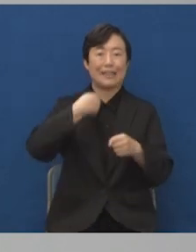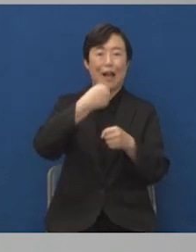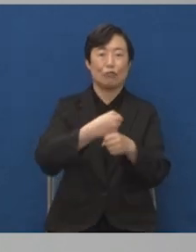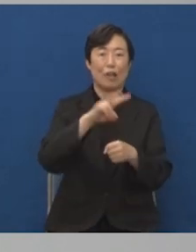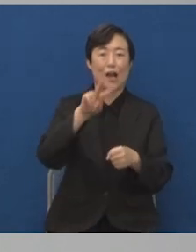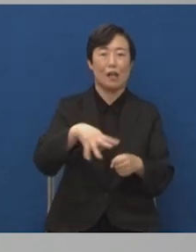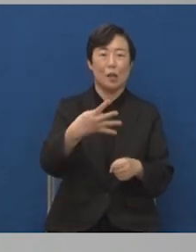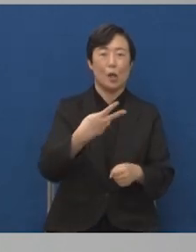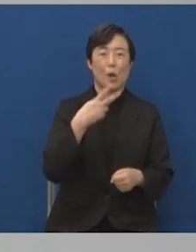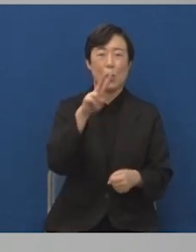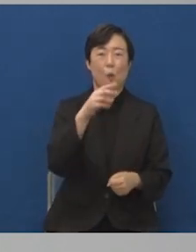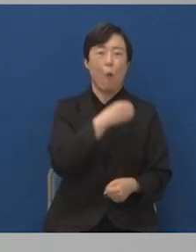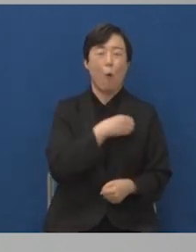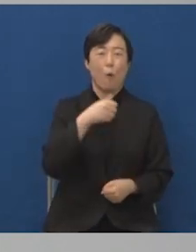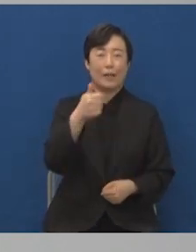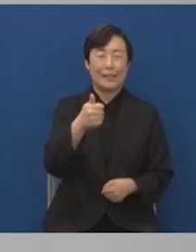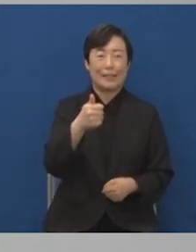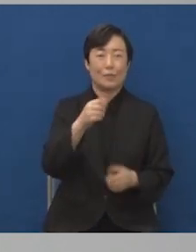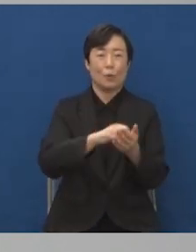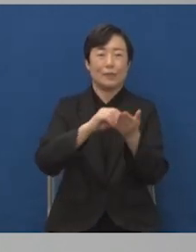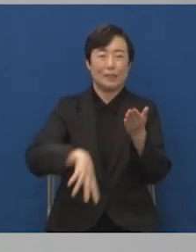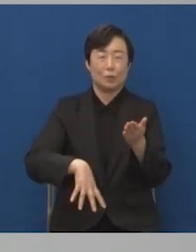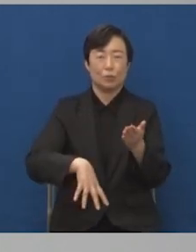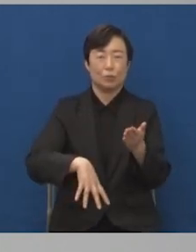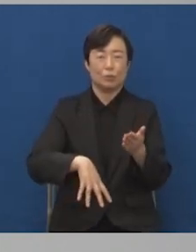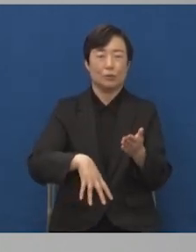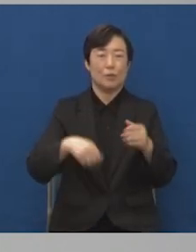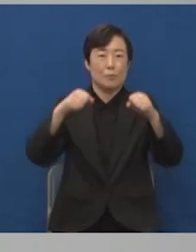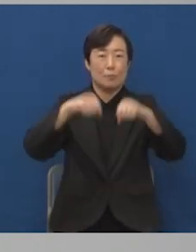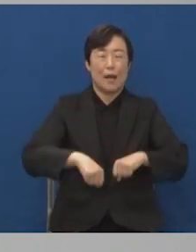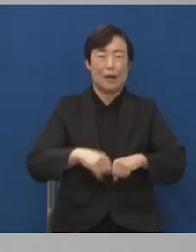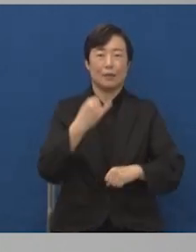議員の辞職を許可することにご異議ありませんか。